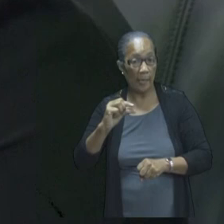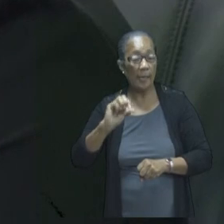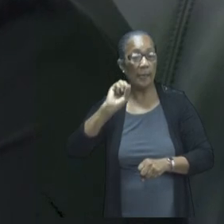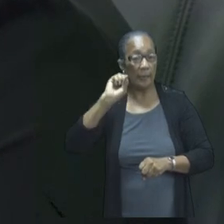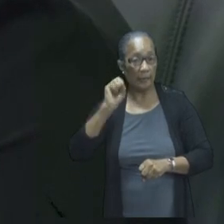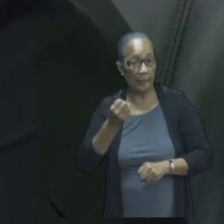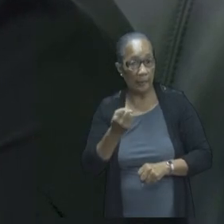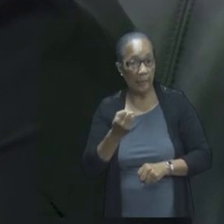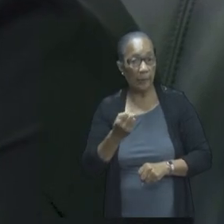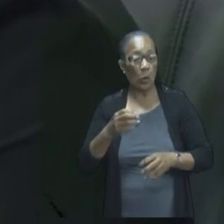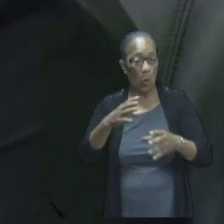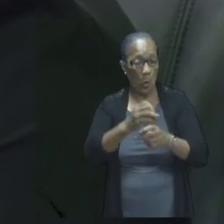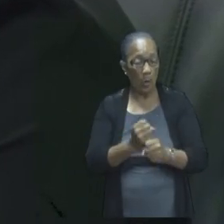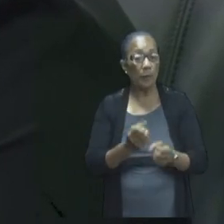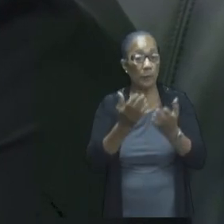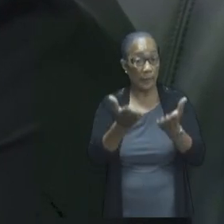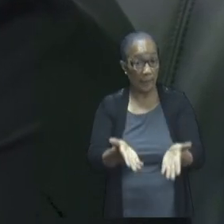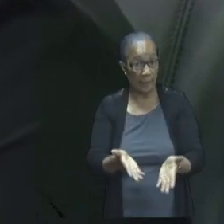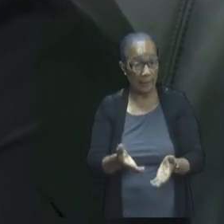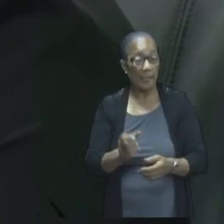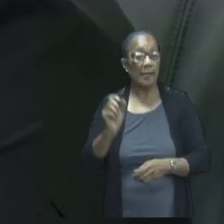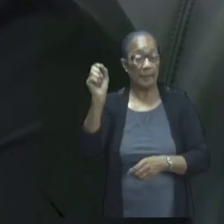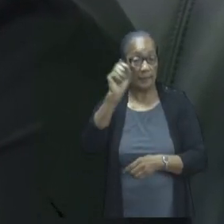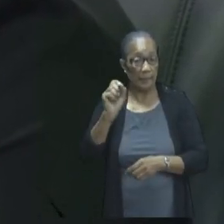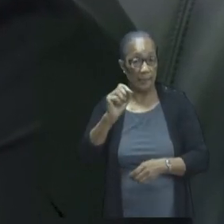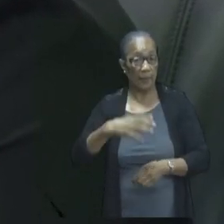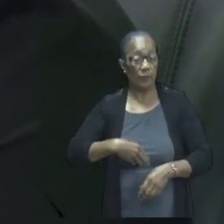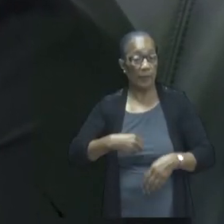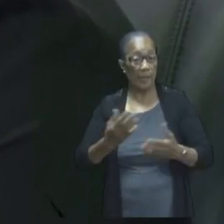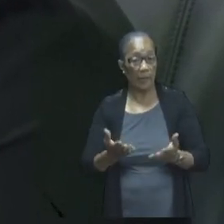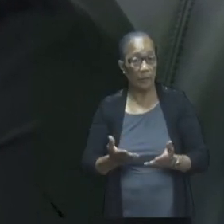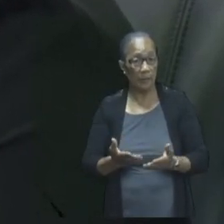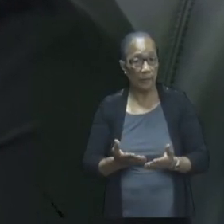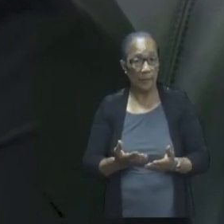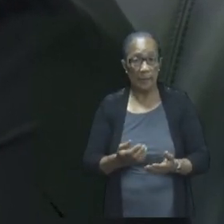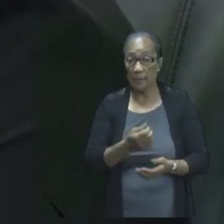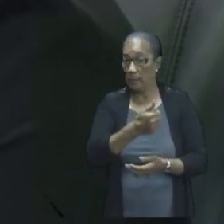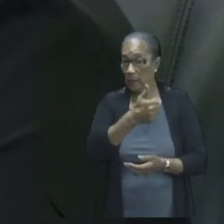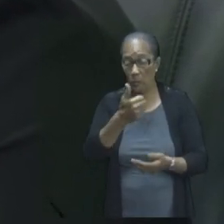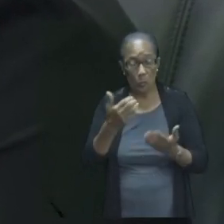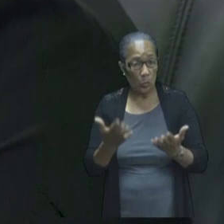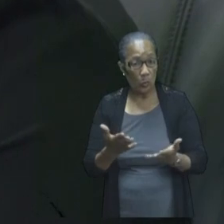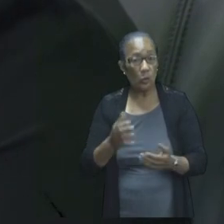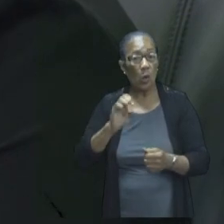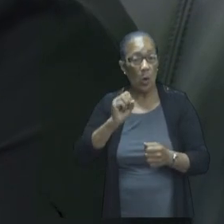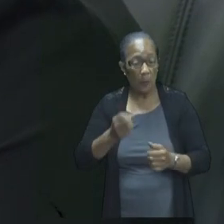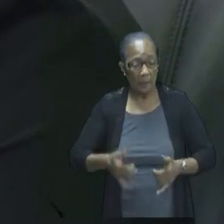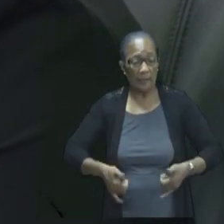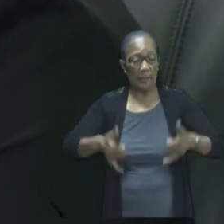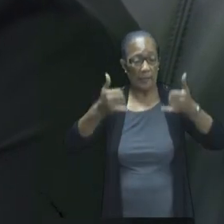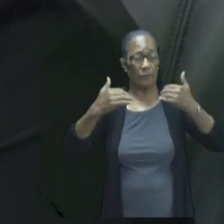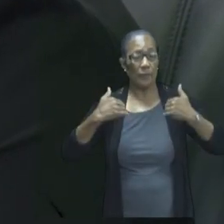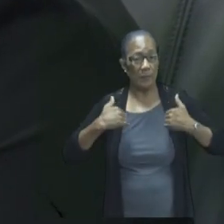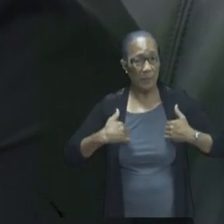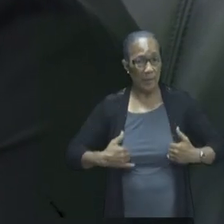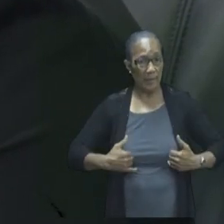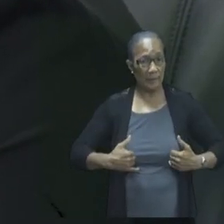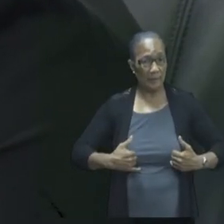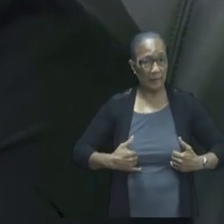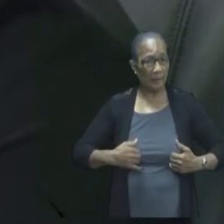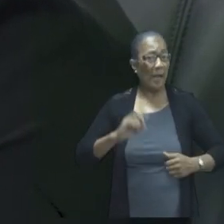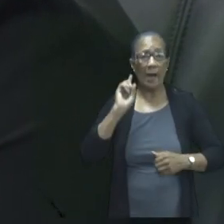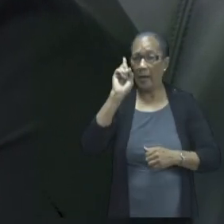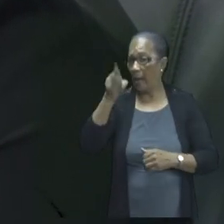dienstverlening dit is de cijfers die we hebben zullen niet een goed beeld geven omdat heel veel mensen eigenlijk niet gaan